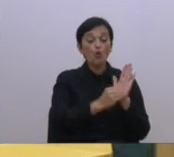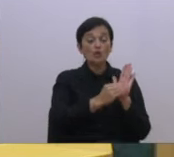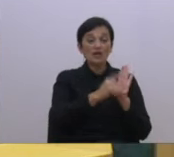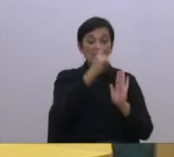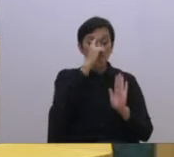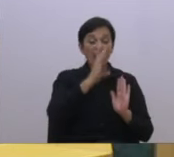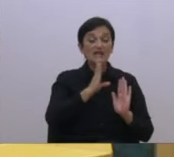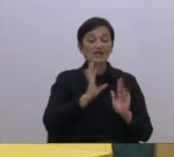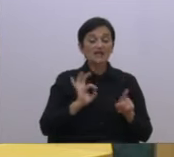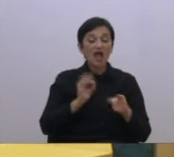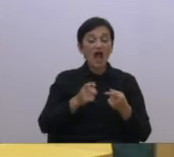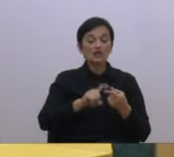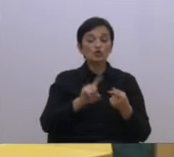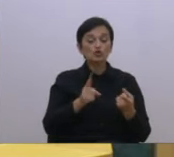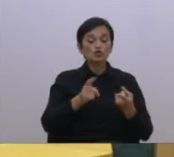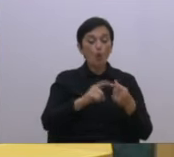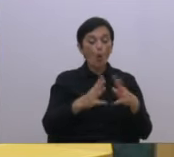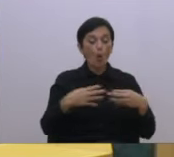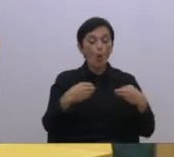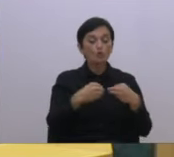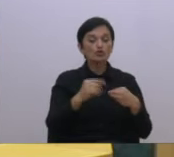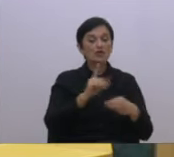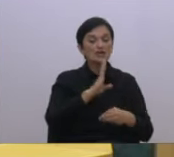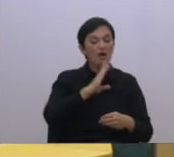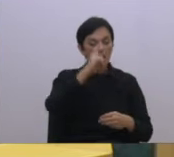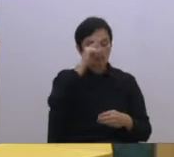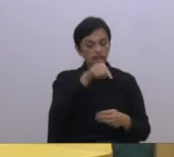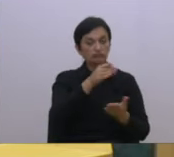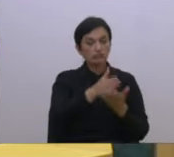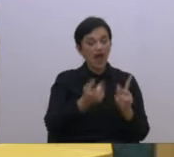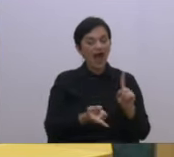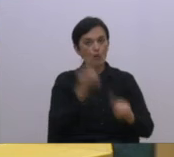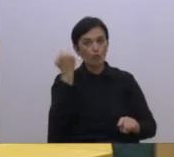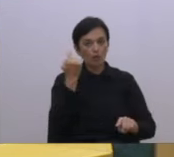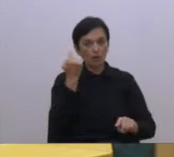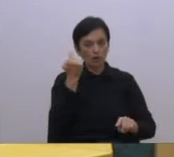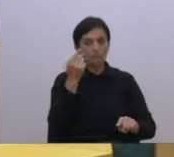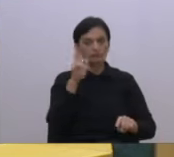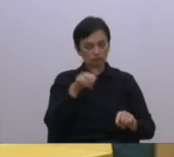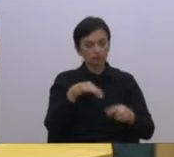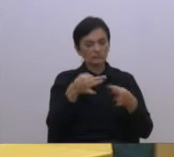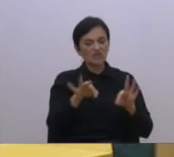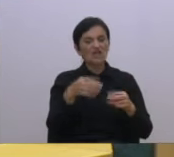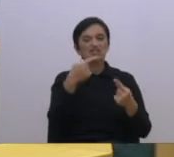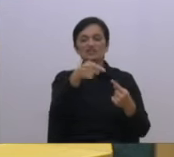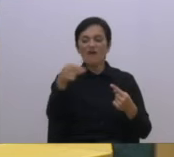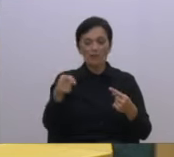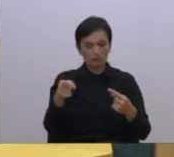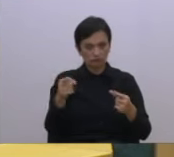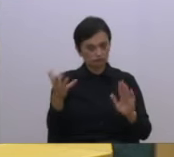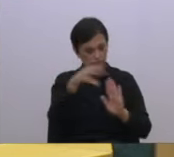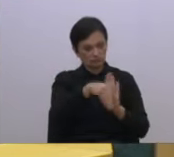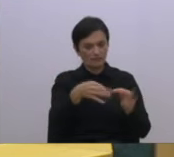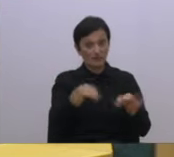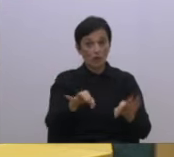მამაკაცის შესახებ, რომ კავშირი ოჯახი რომ არის ქალის და მამაკაცის კავშირი, ისიც ამოიღეთო და დაუშვით სხვებისთვის. ამიტომ ეს